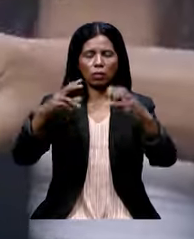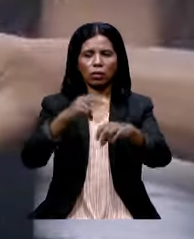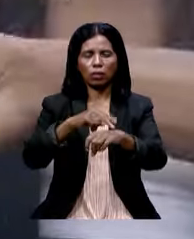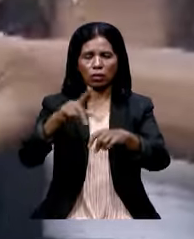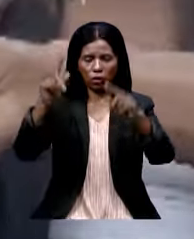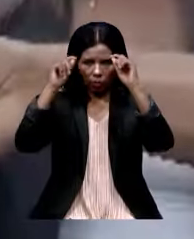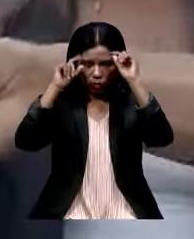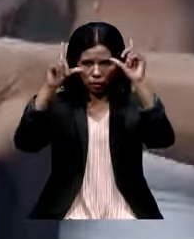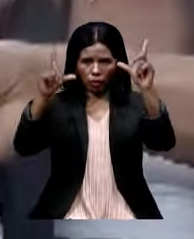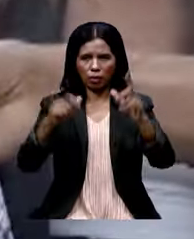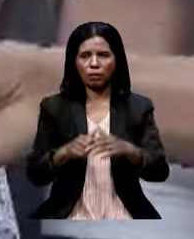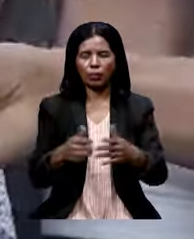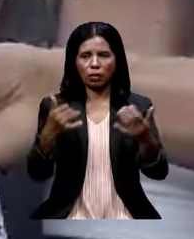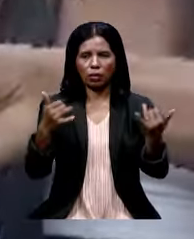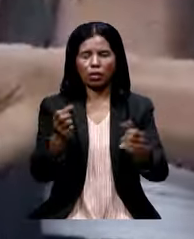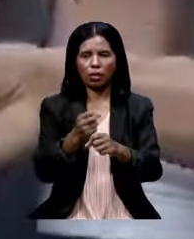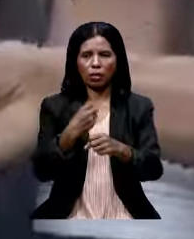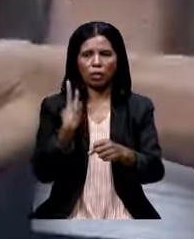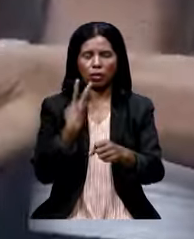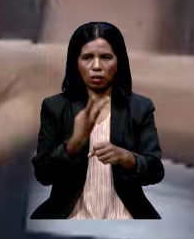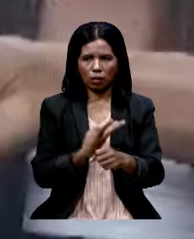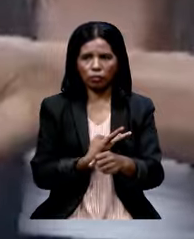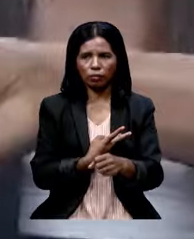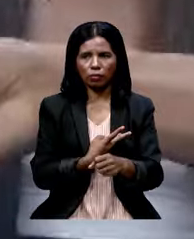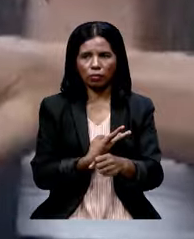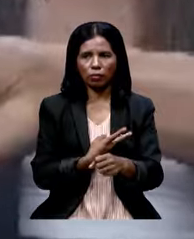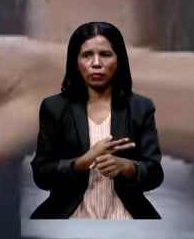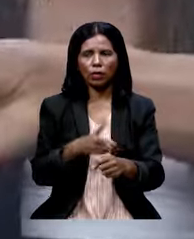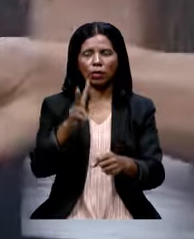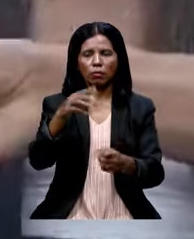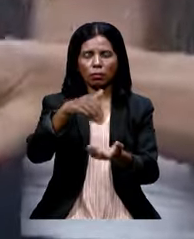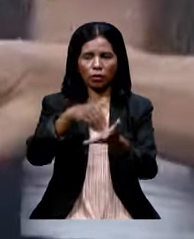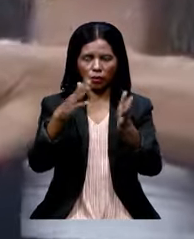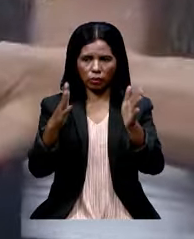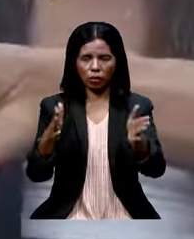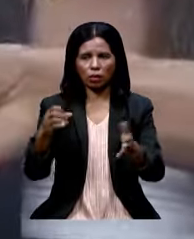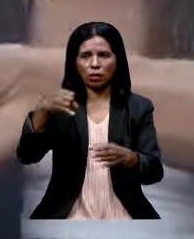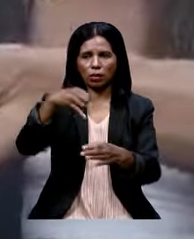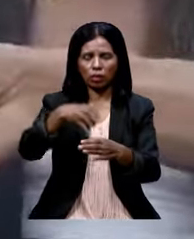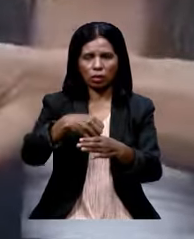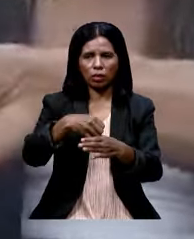Leste bau UNESCO. Agar ada aku ini ami salah rua ba istoran sira no inkule